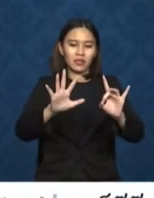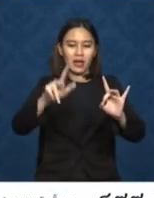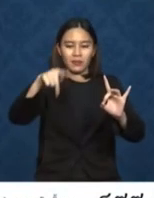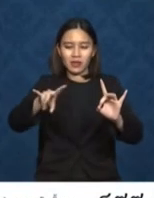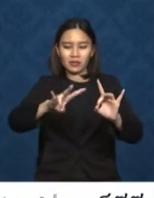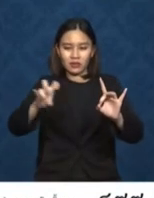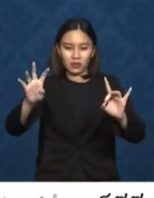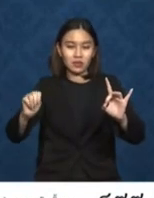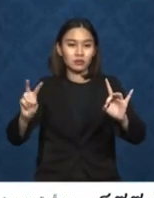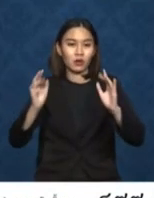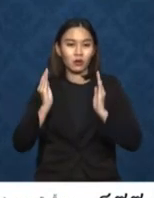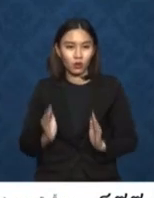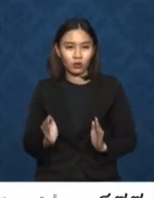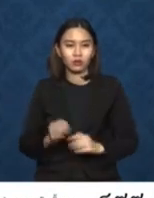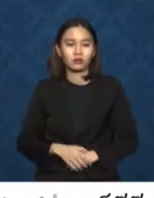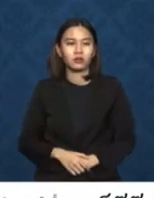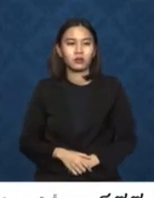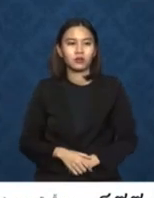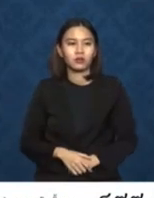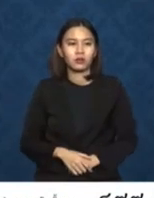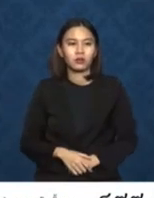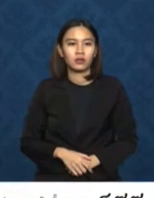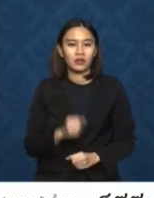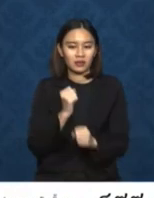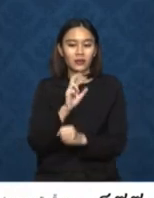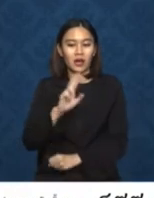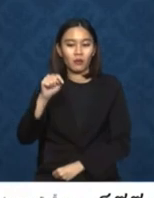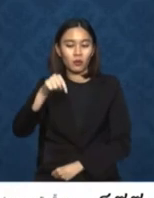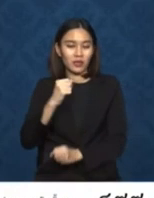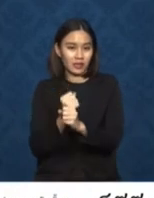742 คนที่จะสามารถใช้ระบบนี้